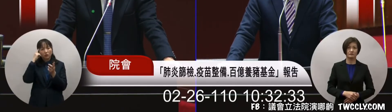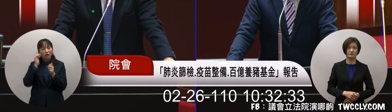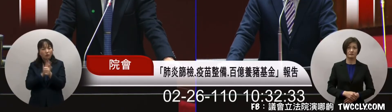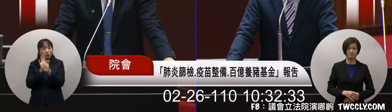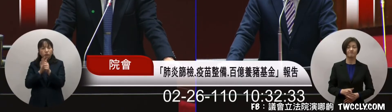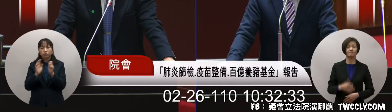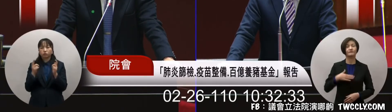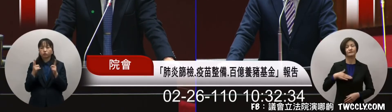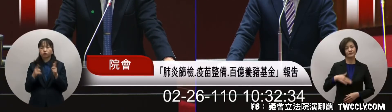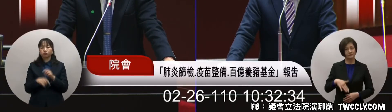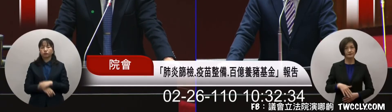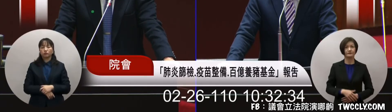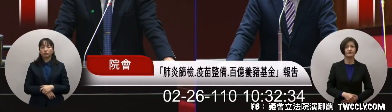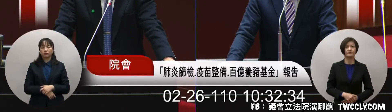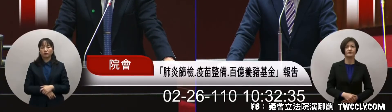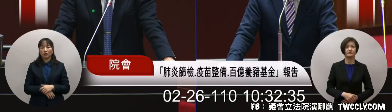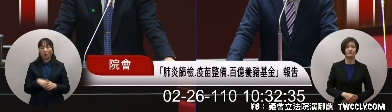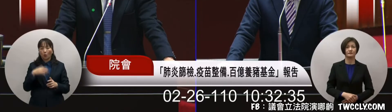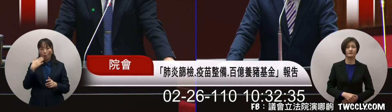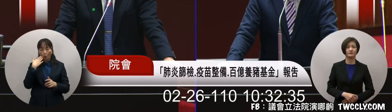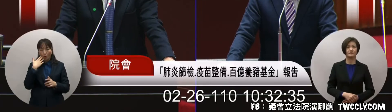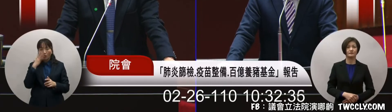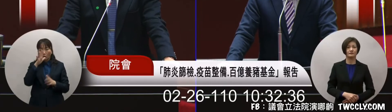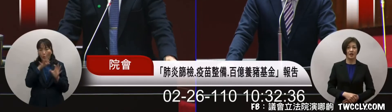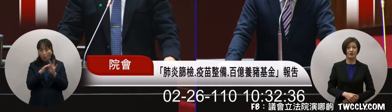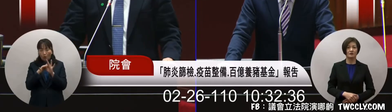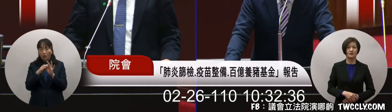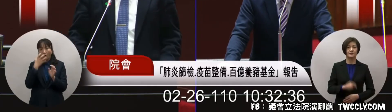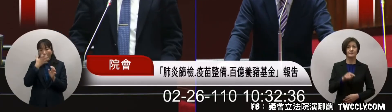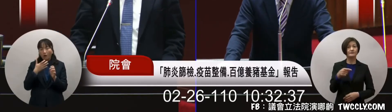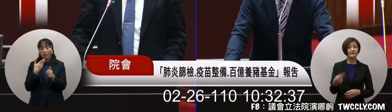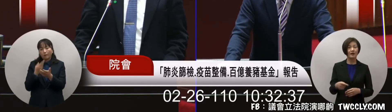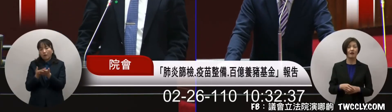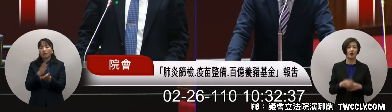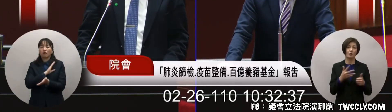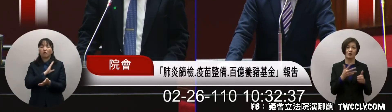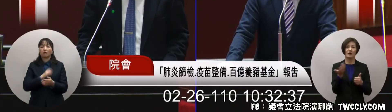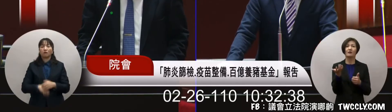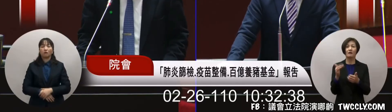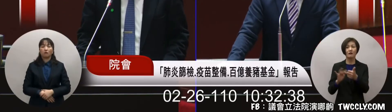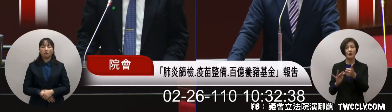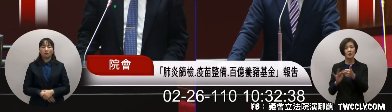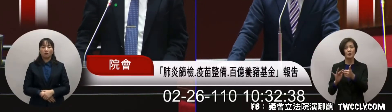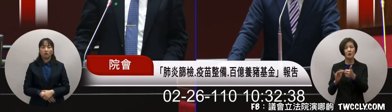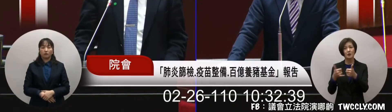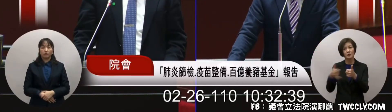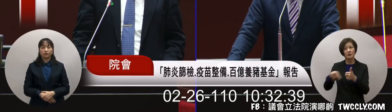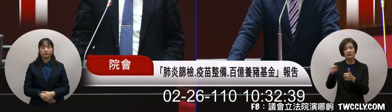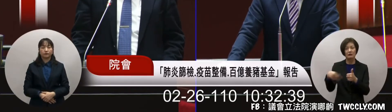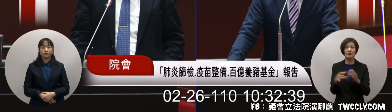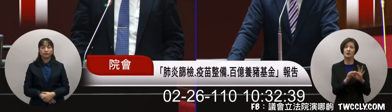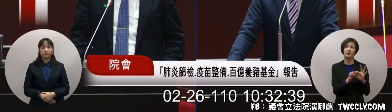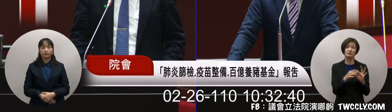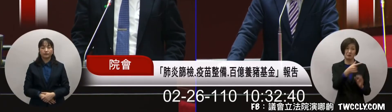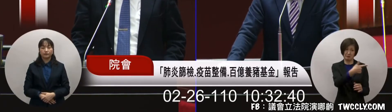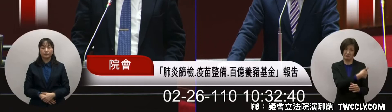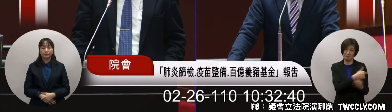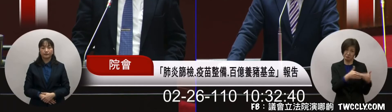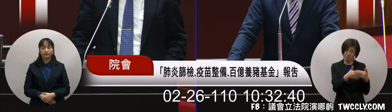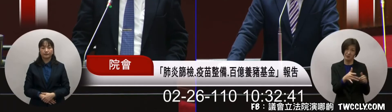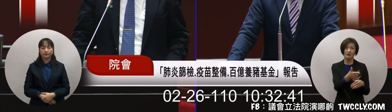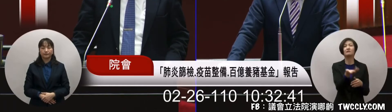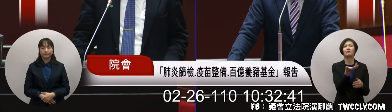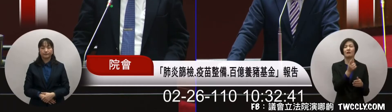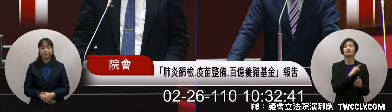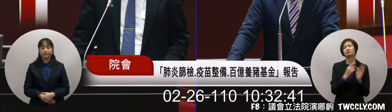只要略有相关，我们就会赔。 好，那刚才当然很多的委员也关心说您会不会愿意施打了，好，但您个人意愿刚才